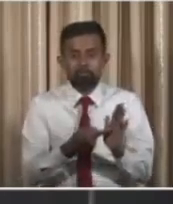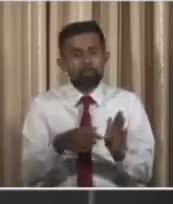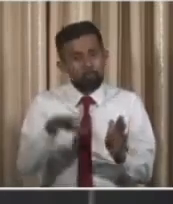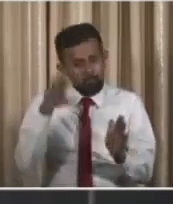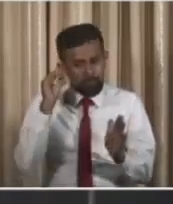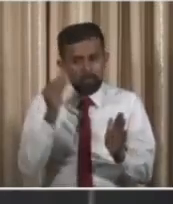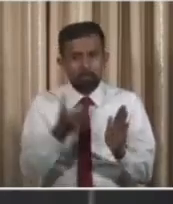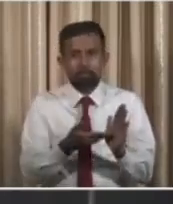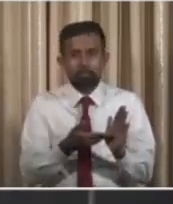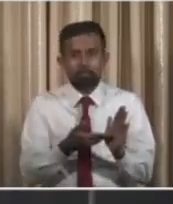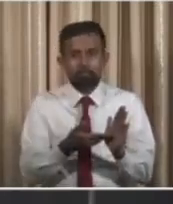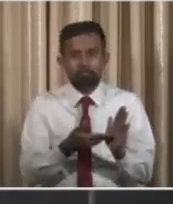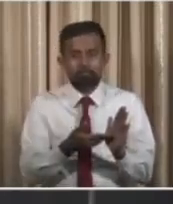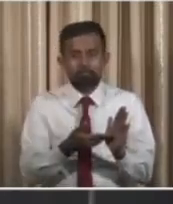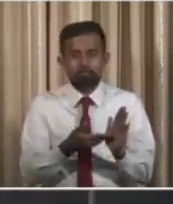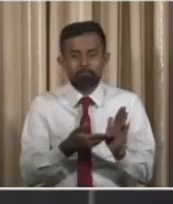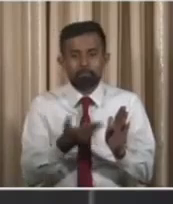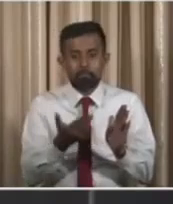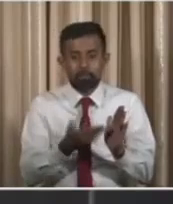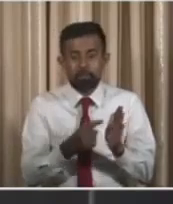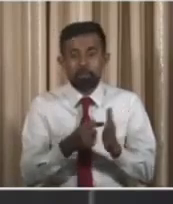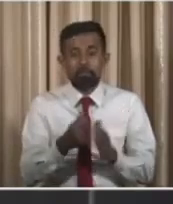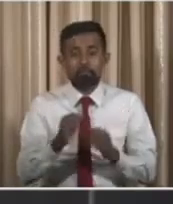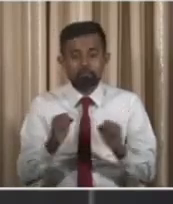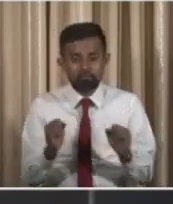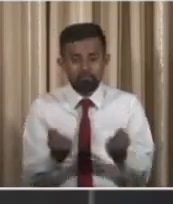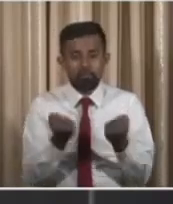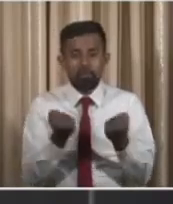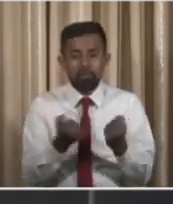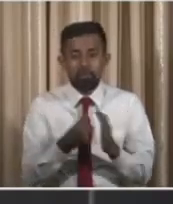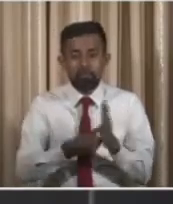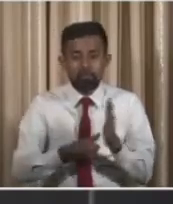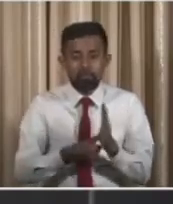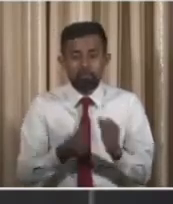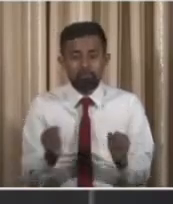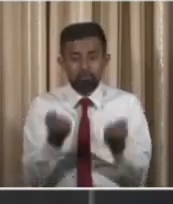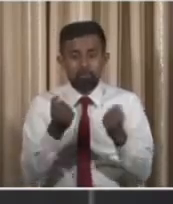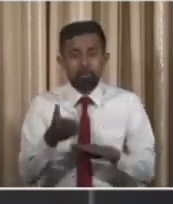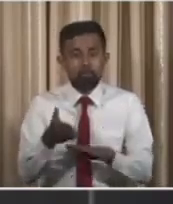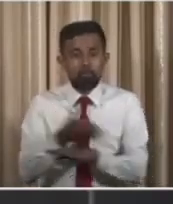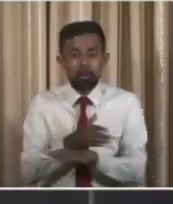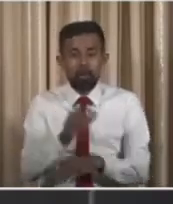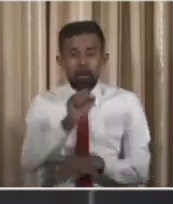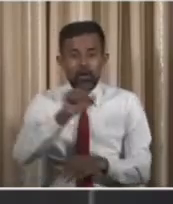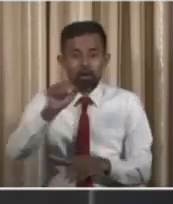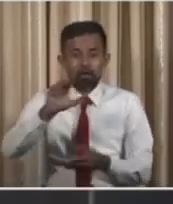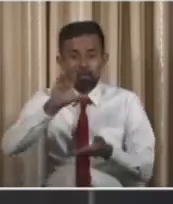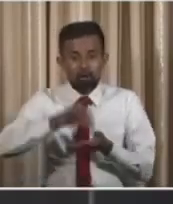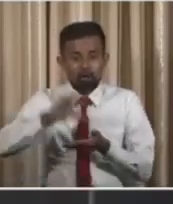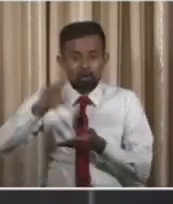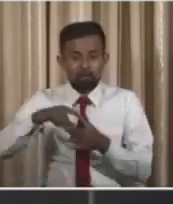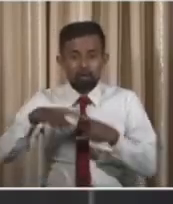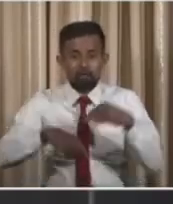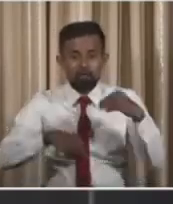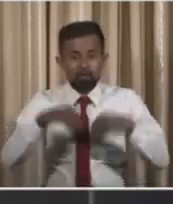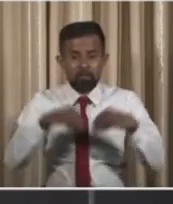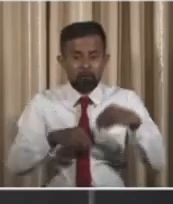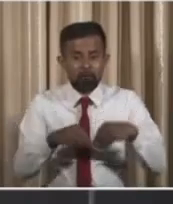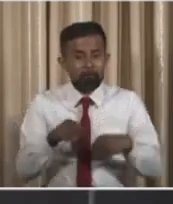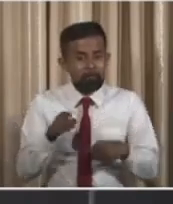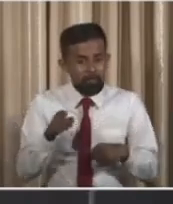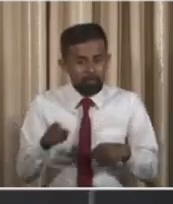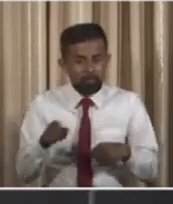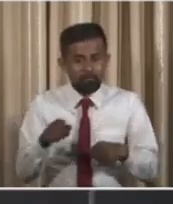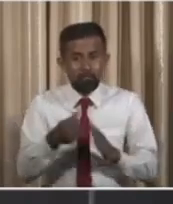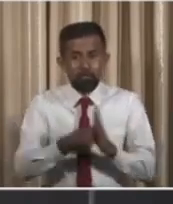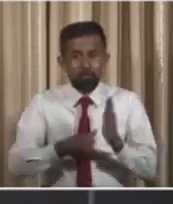pilihkan. Mema panata balat maka kiri mata pera. Nama yojana kendawa ati meti warna sandaha.